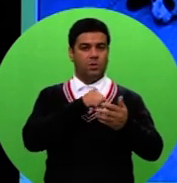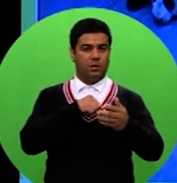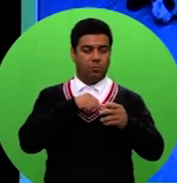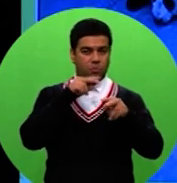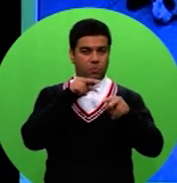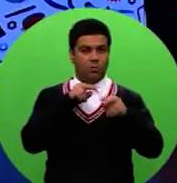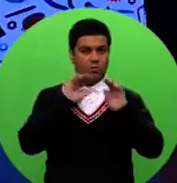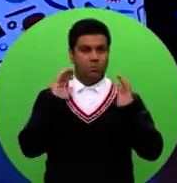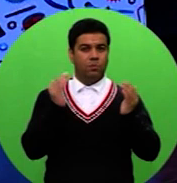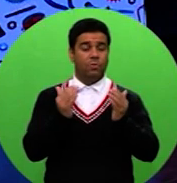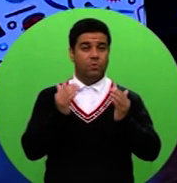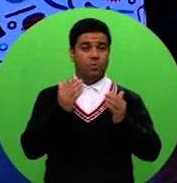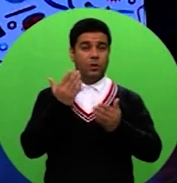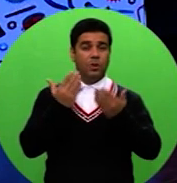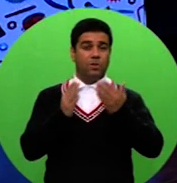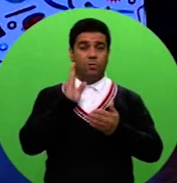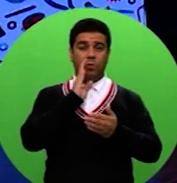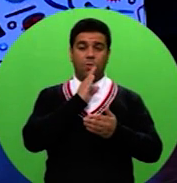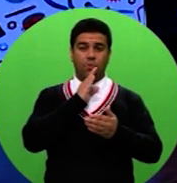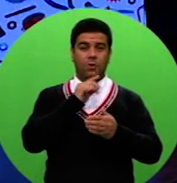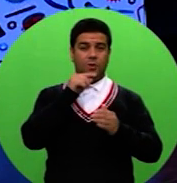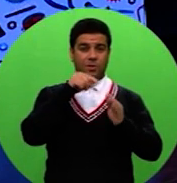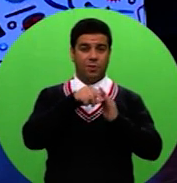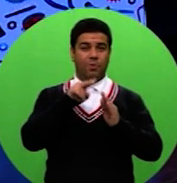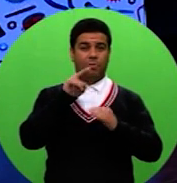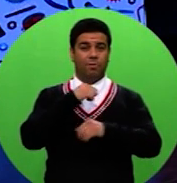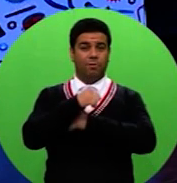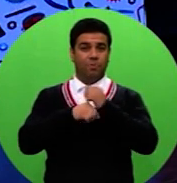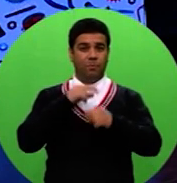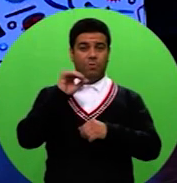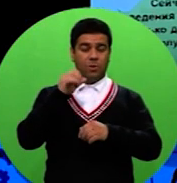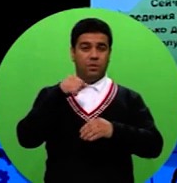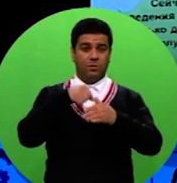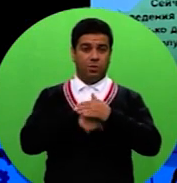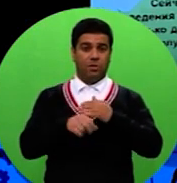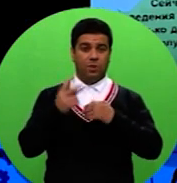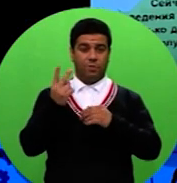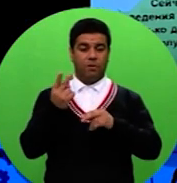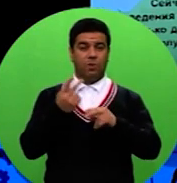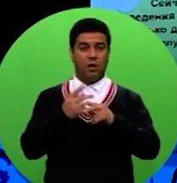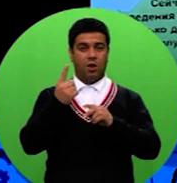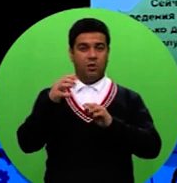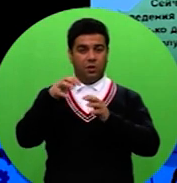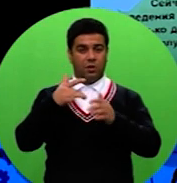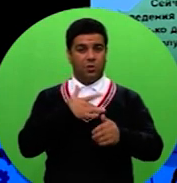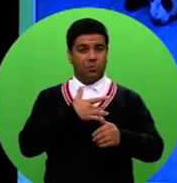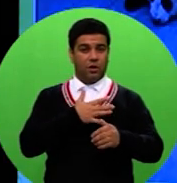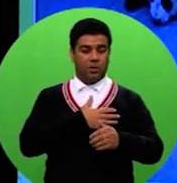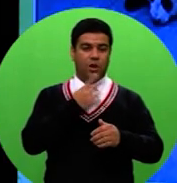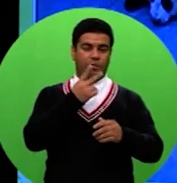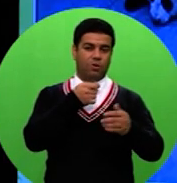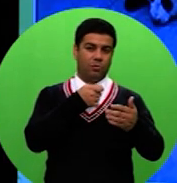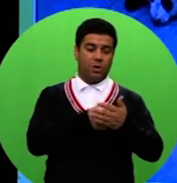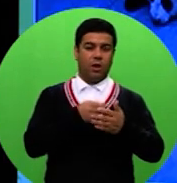выводя их искусственно. И если у мамы панды рождаются 2 малыша, служители забирают